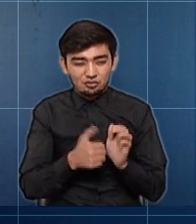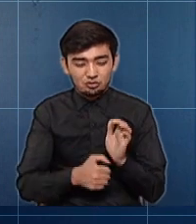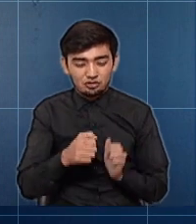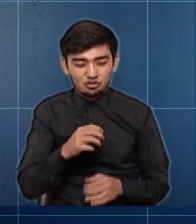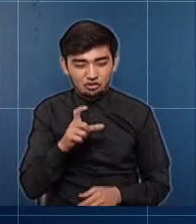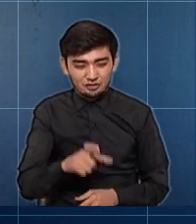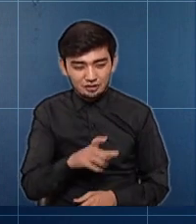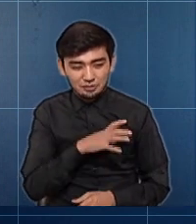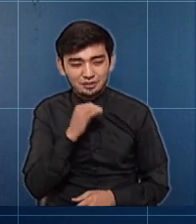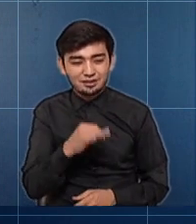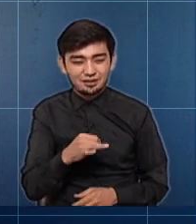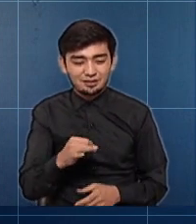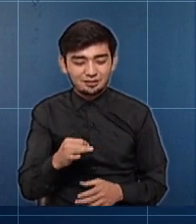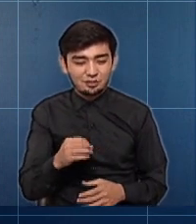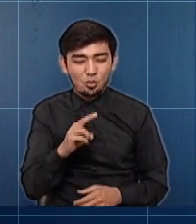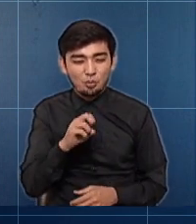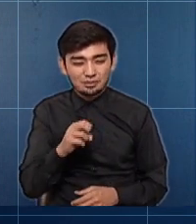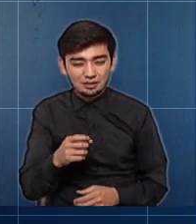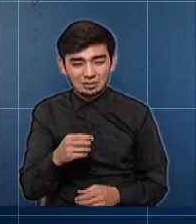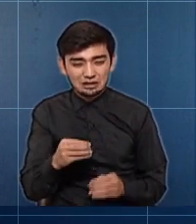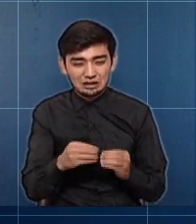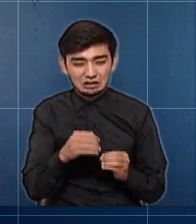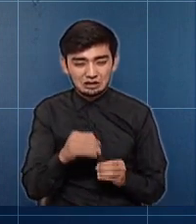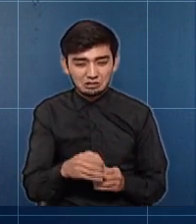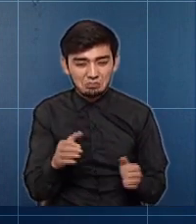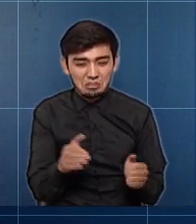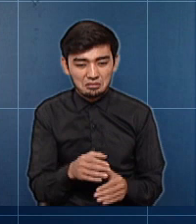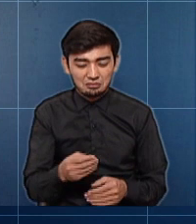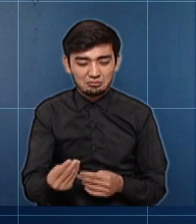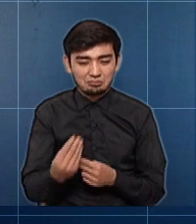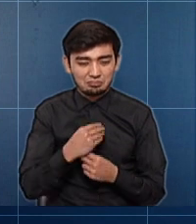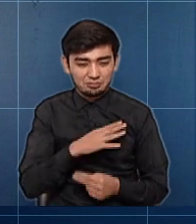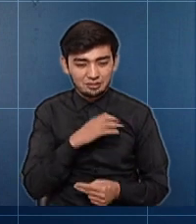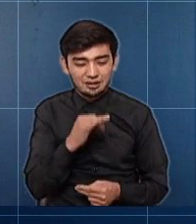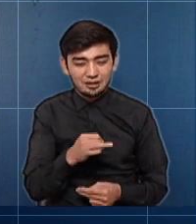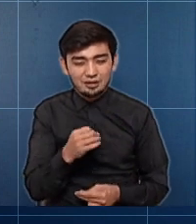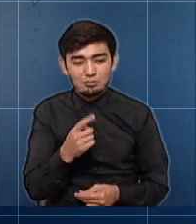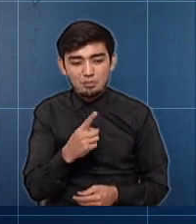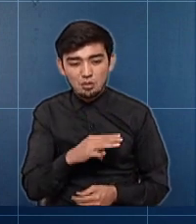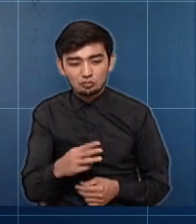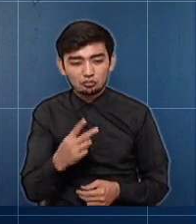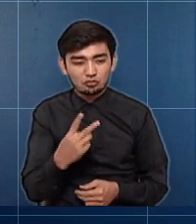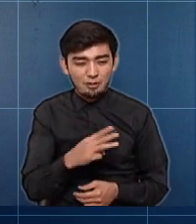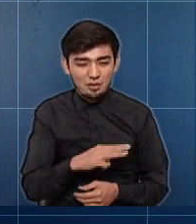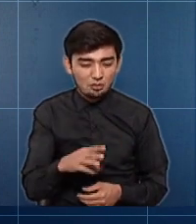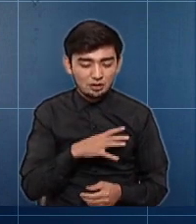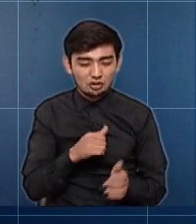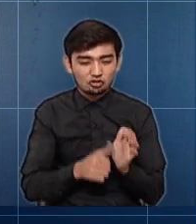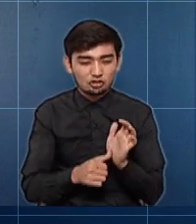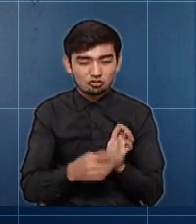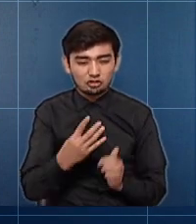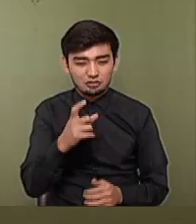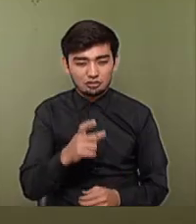до 100 тысяч тенге поэтому компенсация составила меньше 10 тысяч компенсаций от миллиона до двух получили 64 тысячи